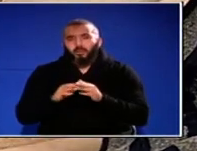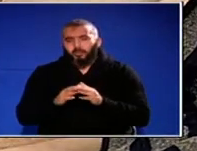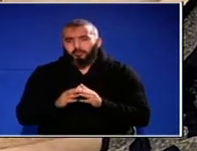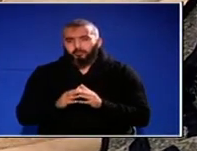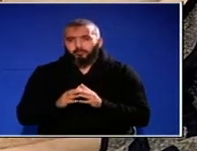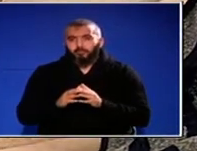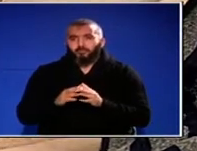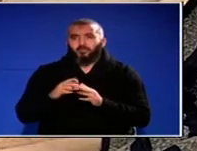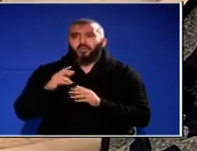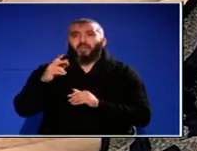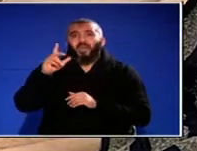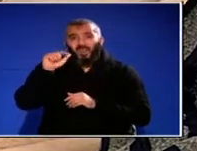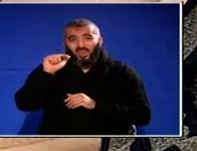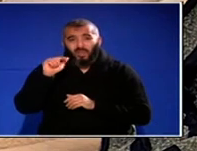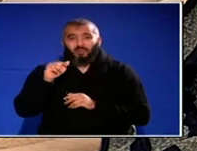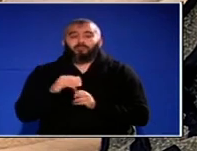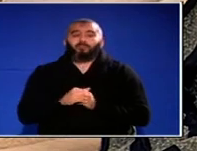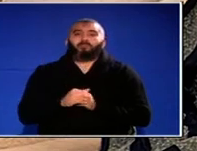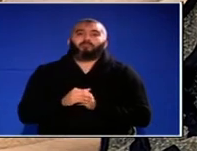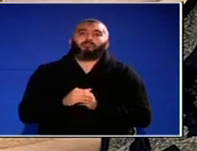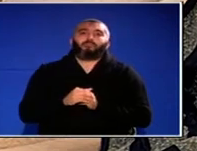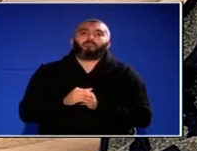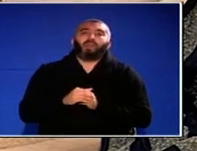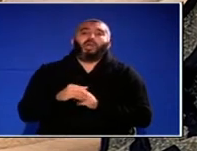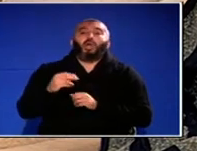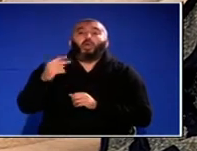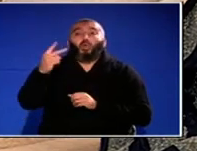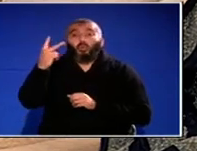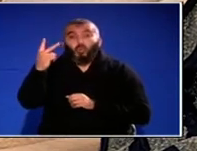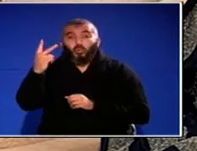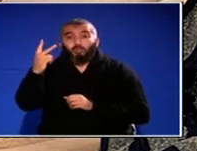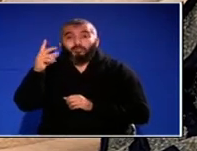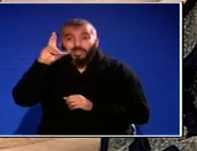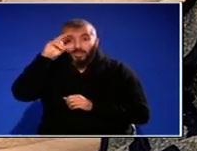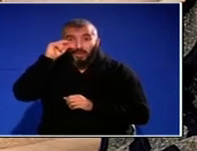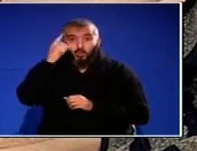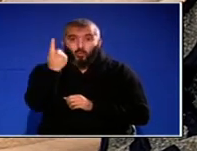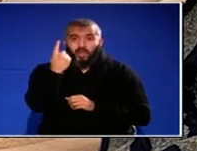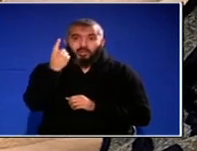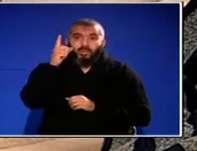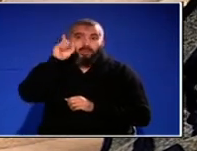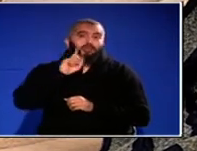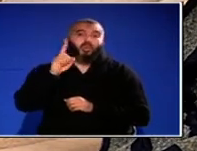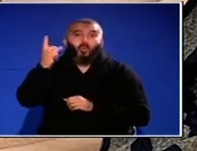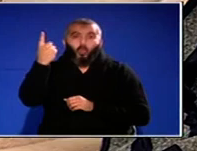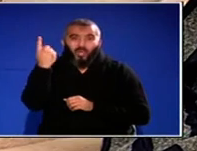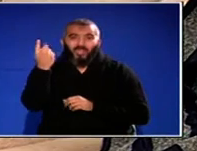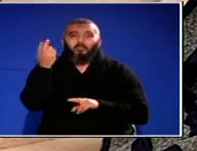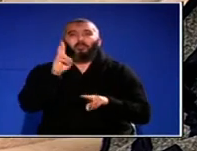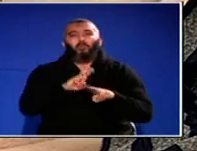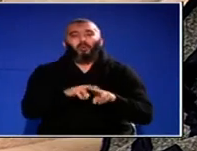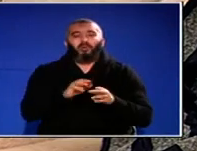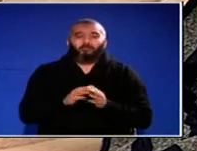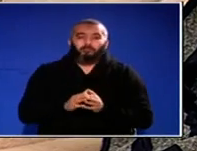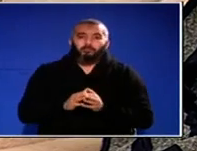ابن ثم بنت. معناها 4 أبناء. نعم وزوج بنات. نعم قاوة. معلش أنا نبدأ من الأخير يعني هو